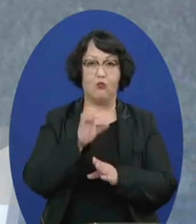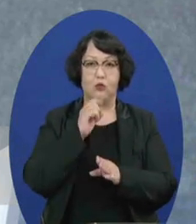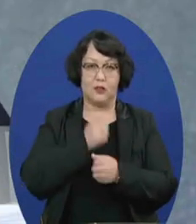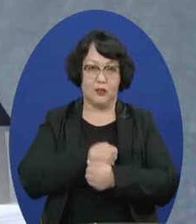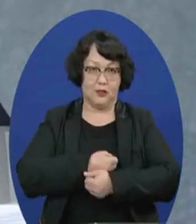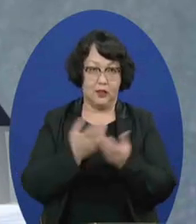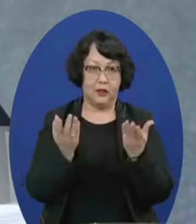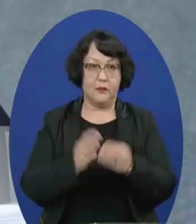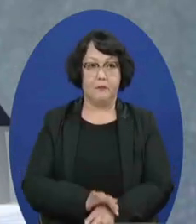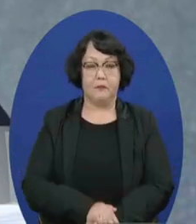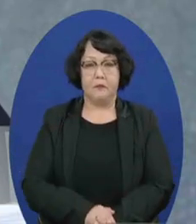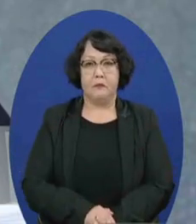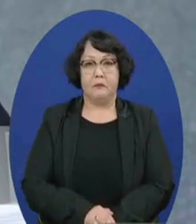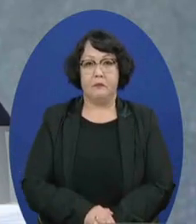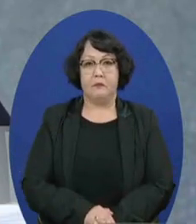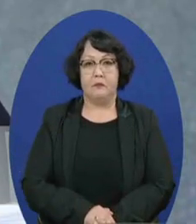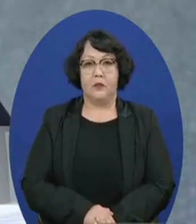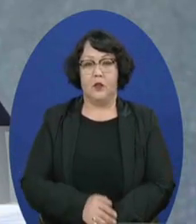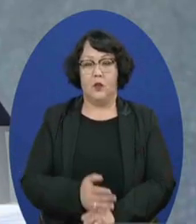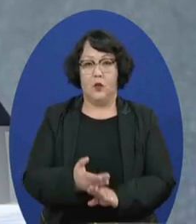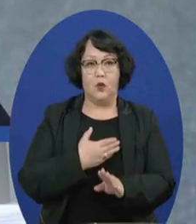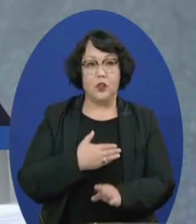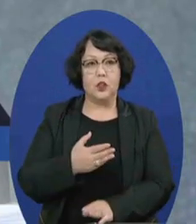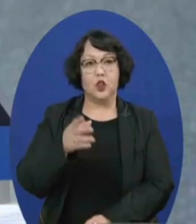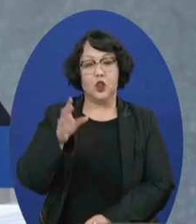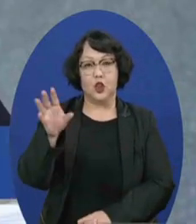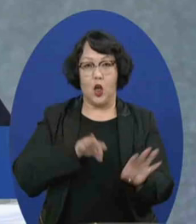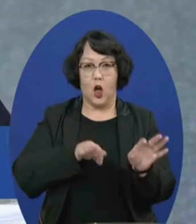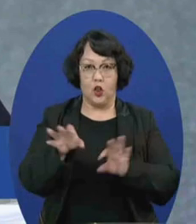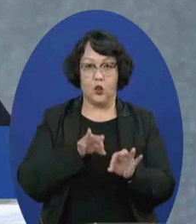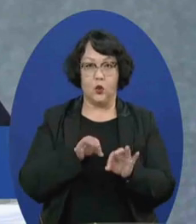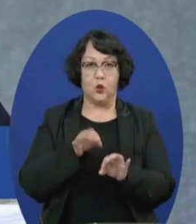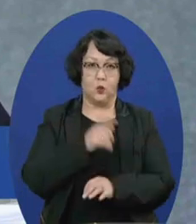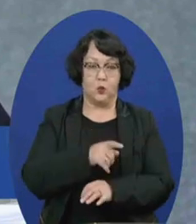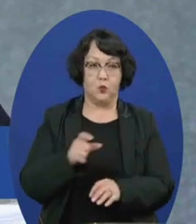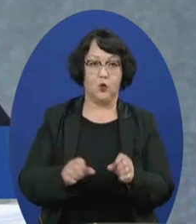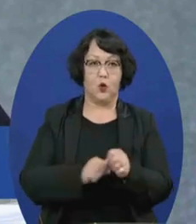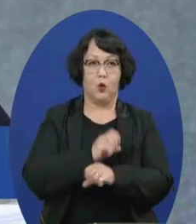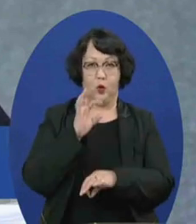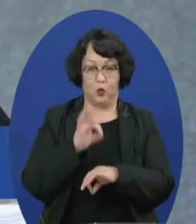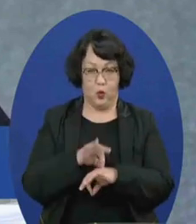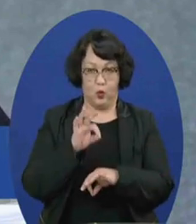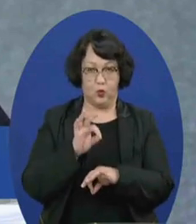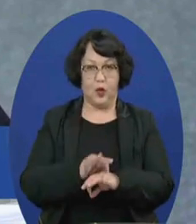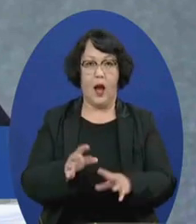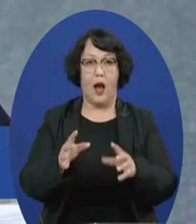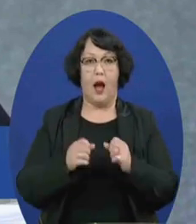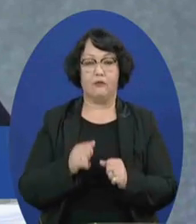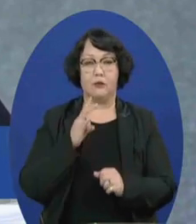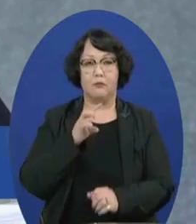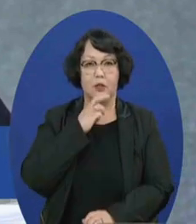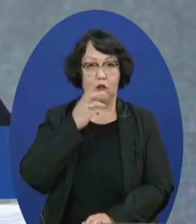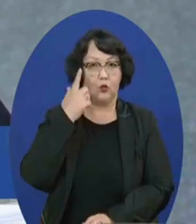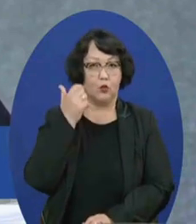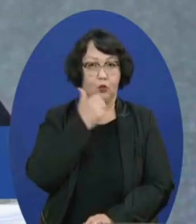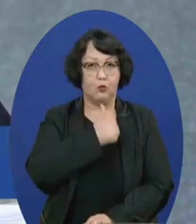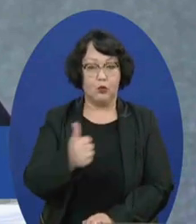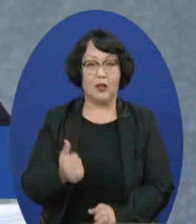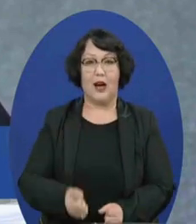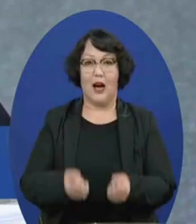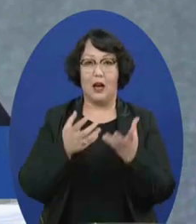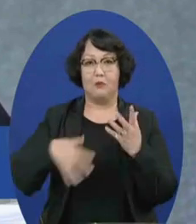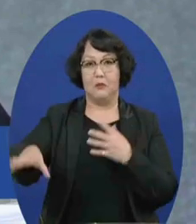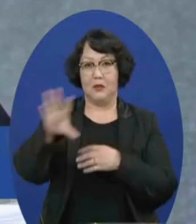гэж бодож байна. Уржилж бидний сургасан одоо сонгосон хүмүүс маань цар тахал одоо ковид авсан гэдэг мэдээлэлүүд өдрүүлэн гарч байна.